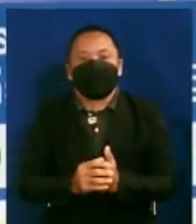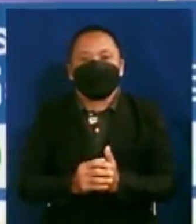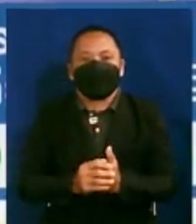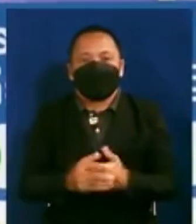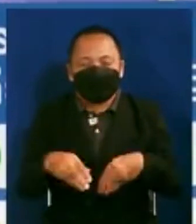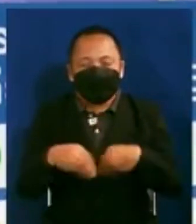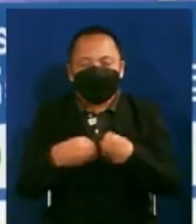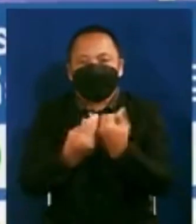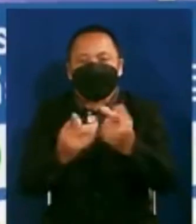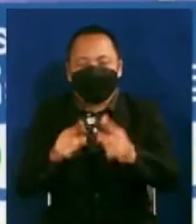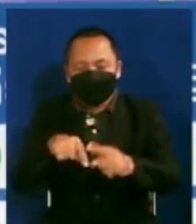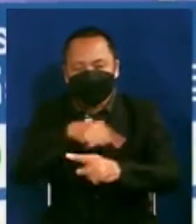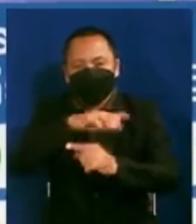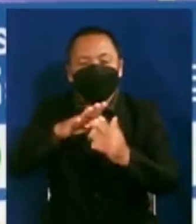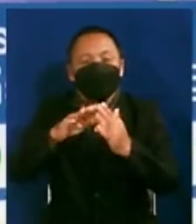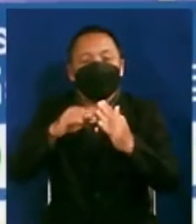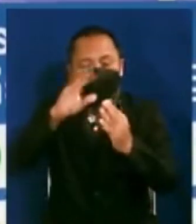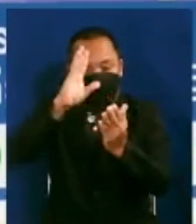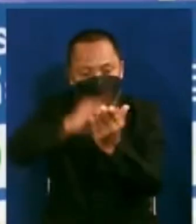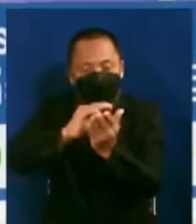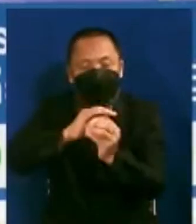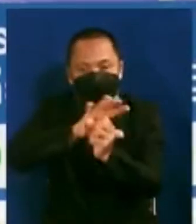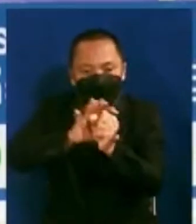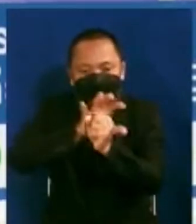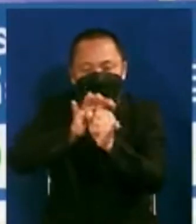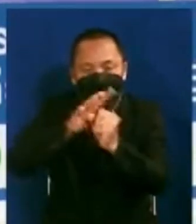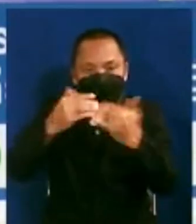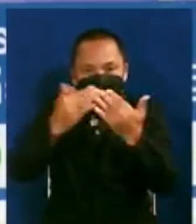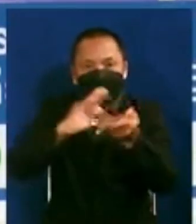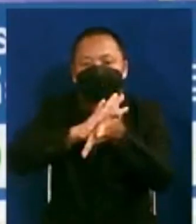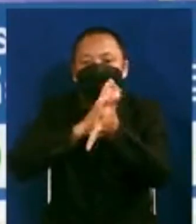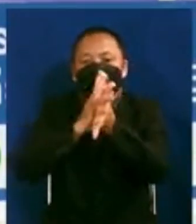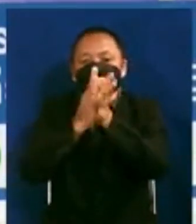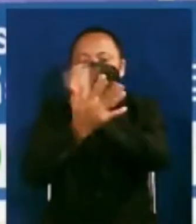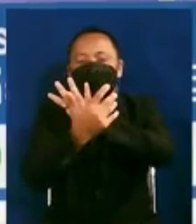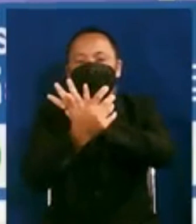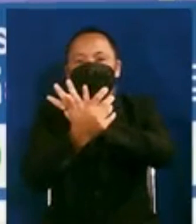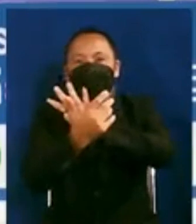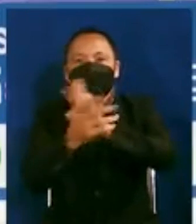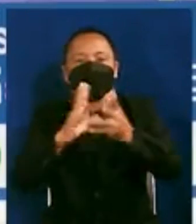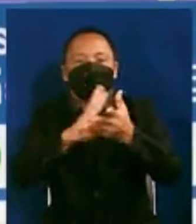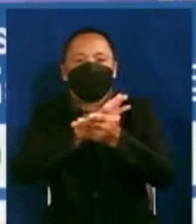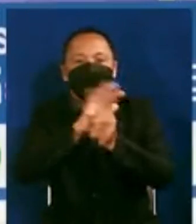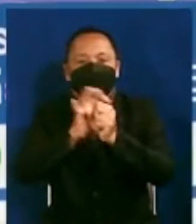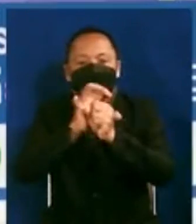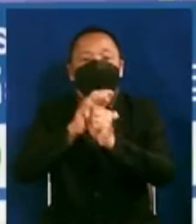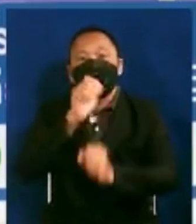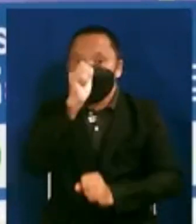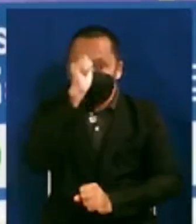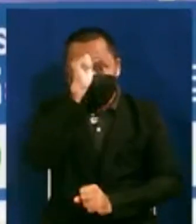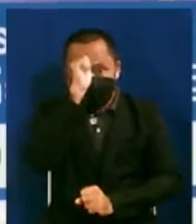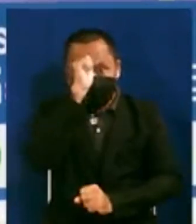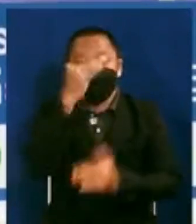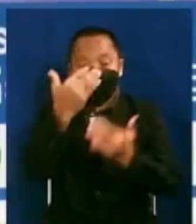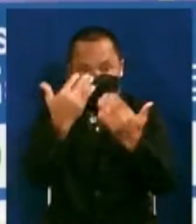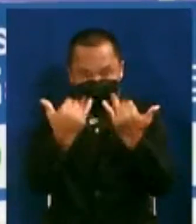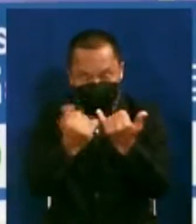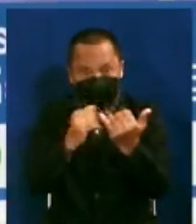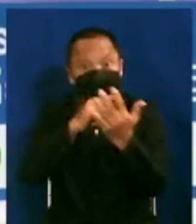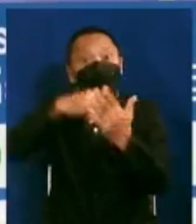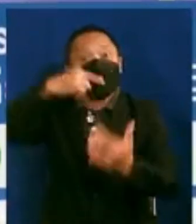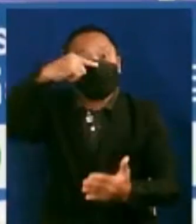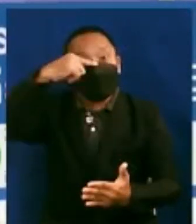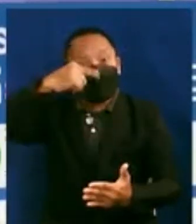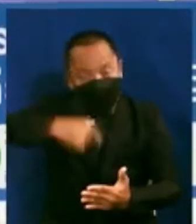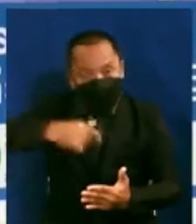จึงครองอยู่ระยะหนึ่งแล้วก็มาเป็นสายพันธุ์อินเดียณปัจจุบันนี้ปัจจุบันนี้ในบ้านเราต้